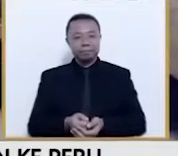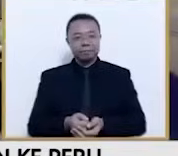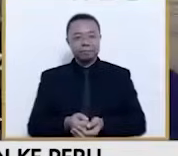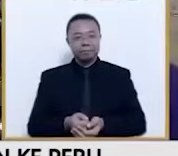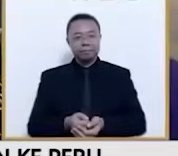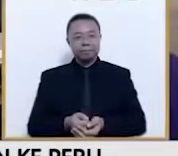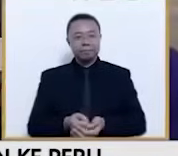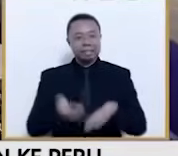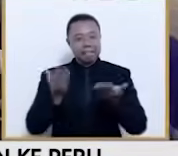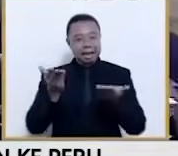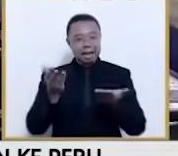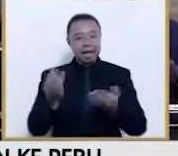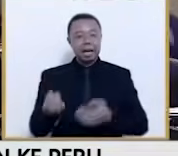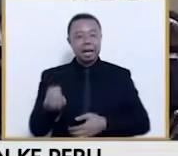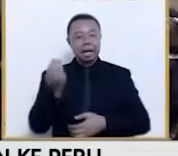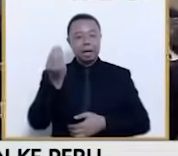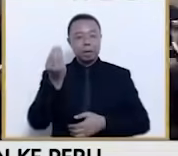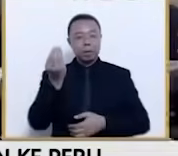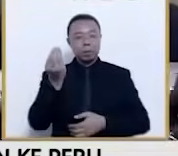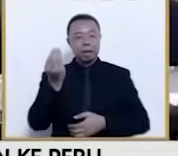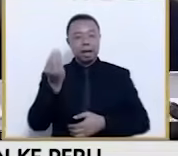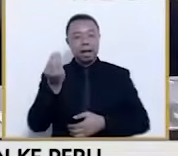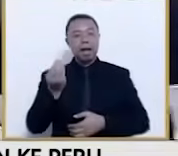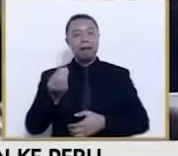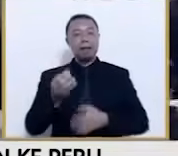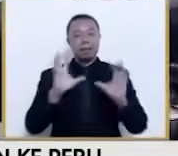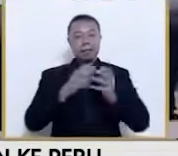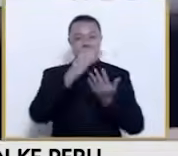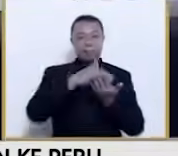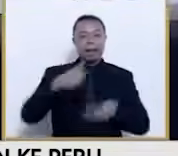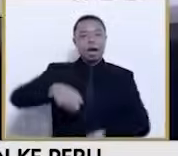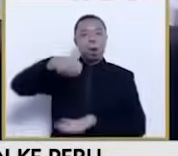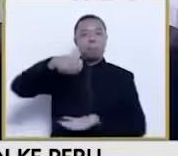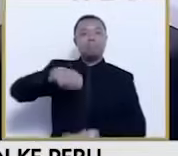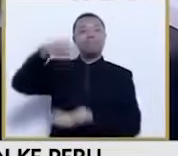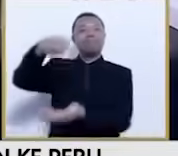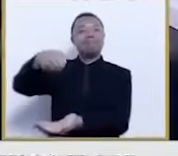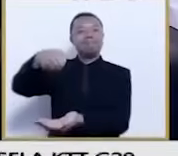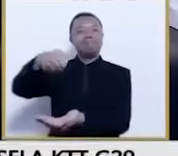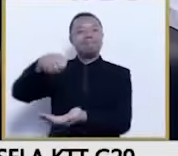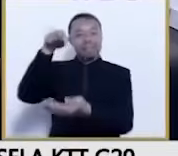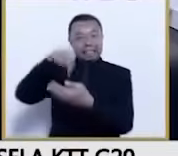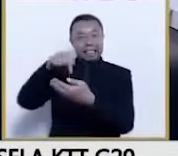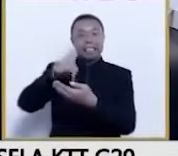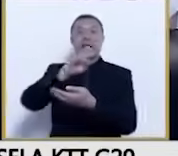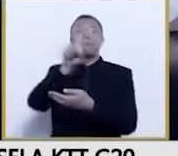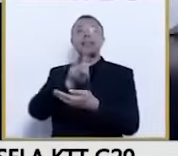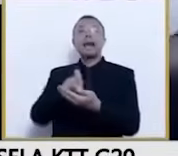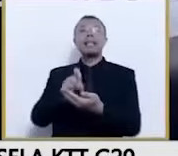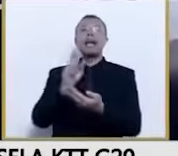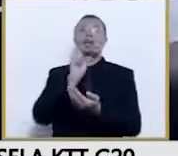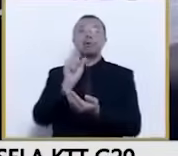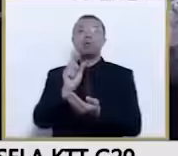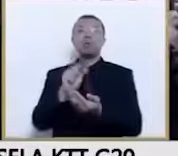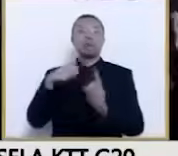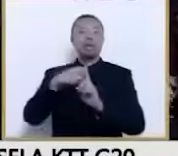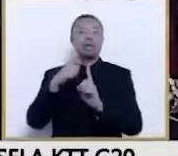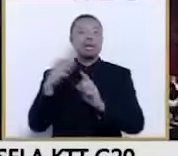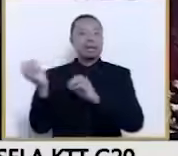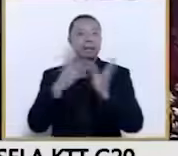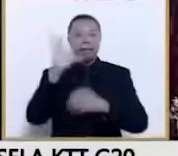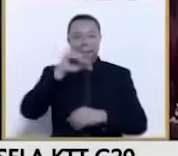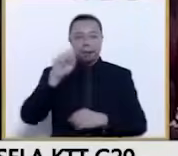Dan kami persilakan ketua panelis untuk menyerahkan koper yang berisi amplop pertanyaan kepada Ketua KPU Provinsi